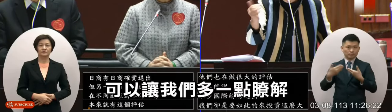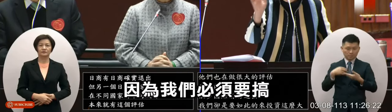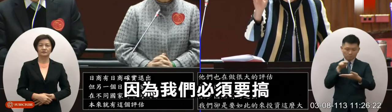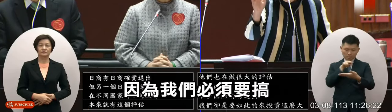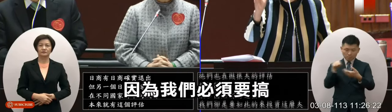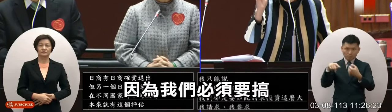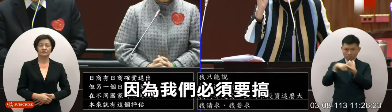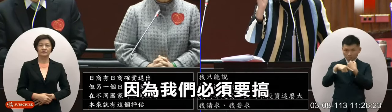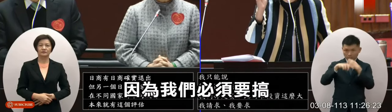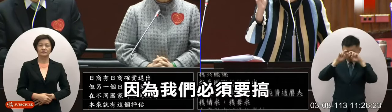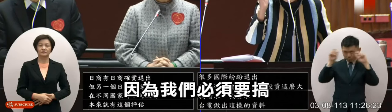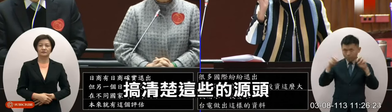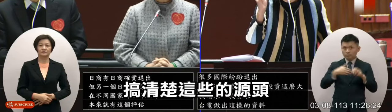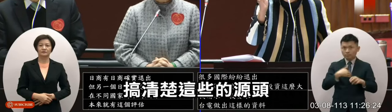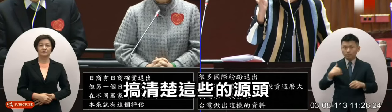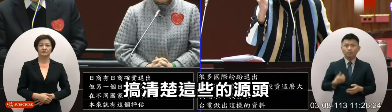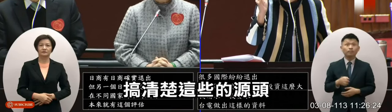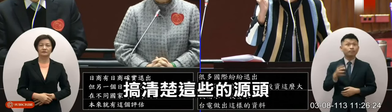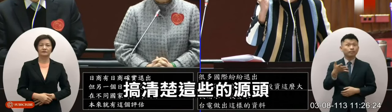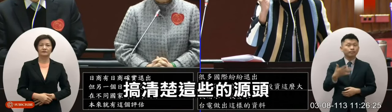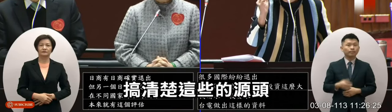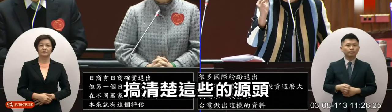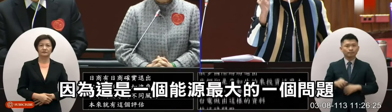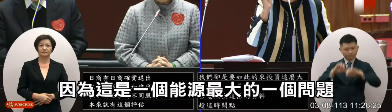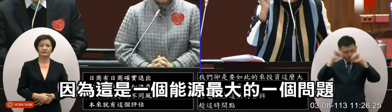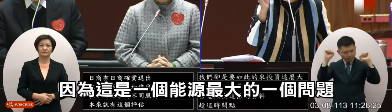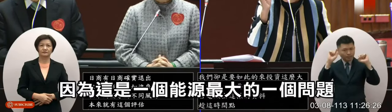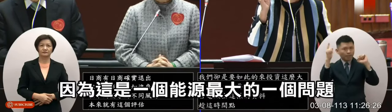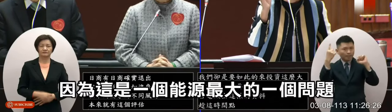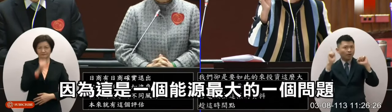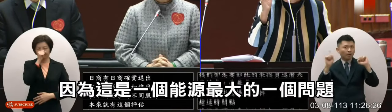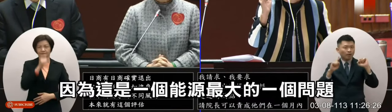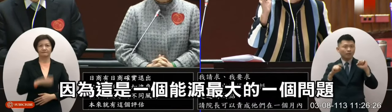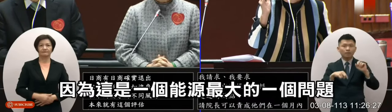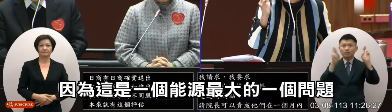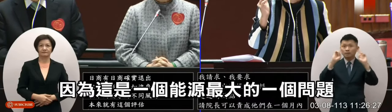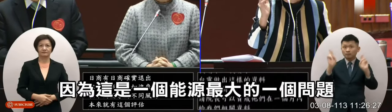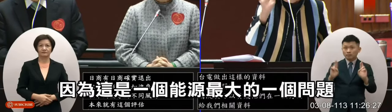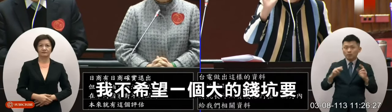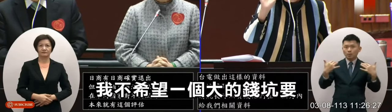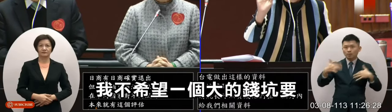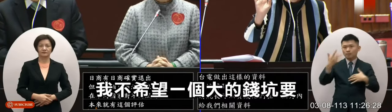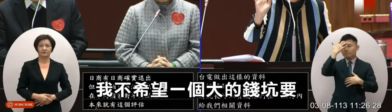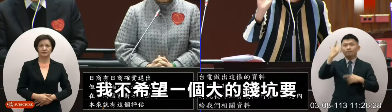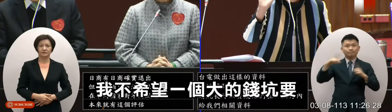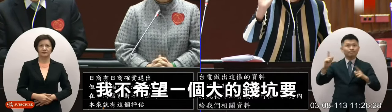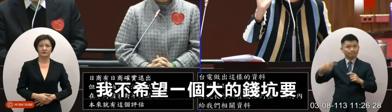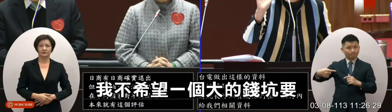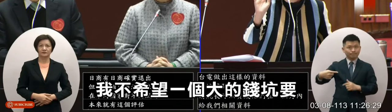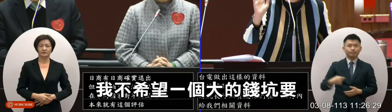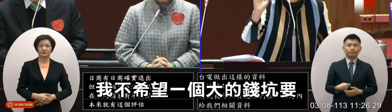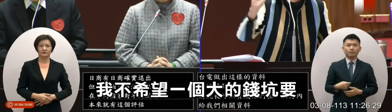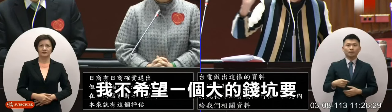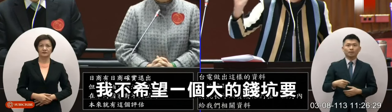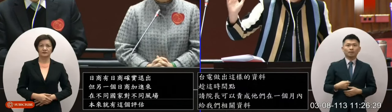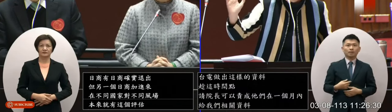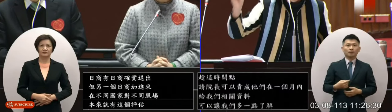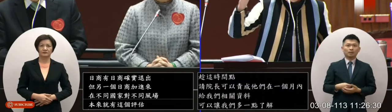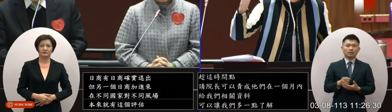解，因为我们必须要搞清楚这些的源头，因为这是一个能源最大的一个问题。我不希望一个大的钱